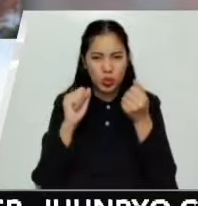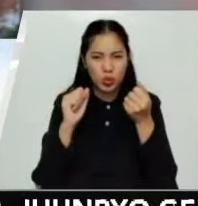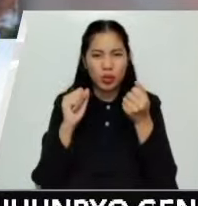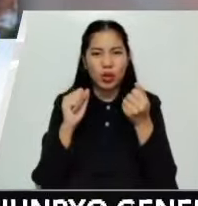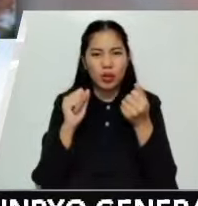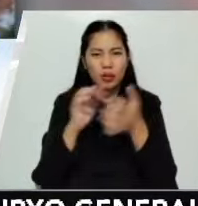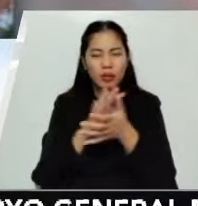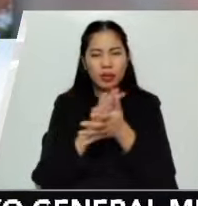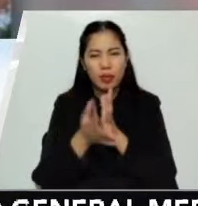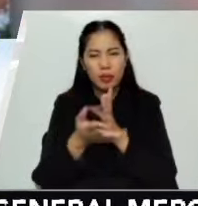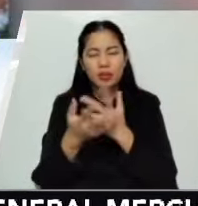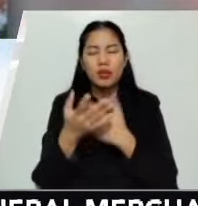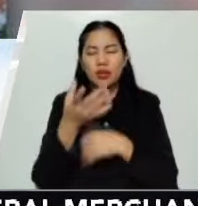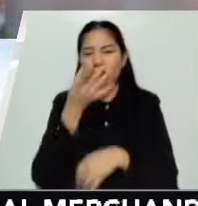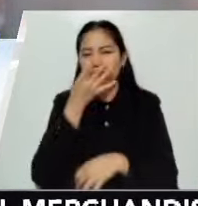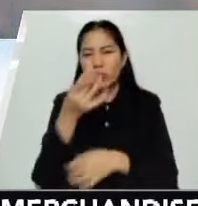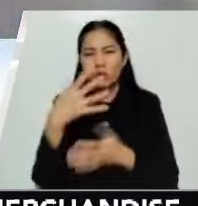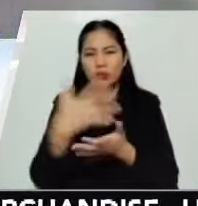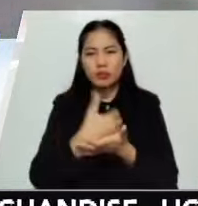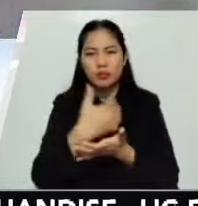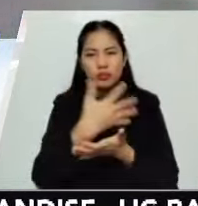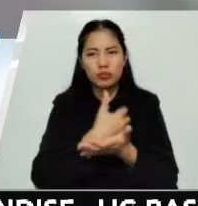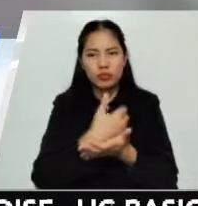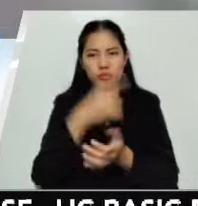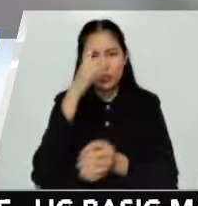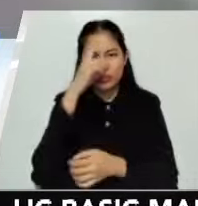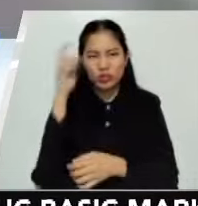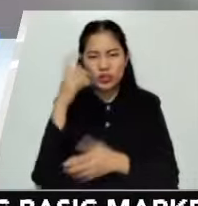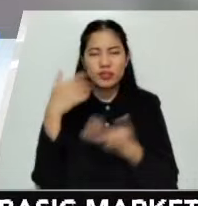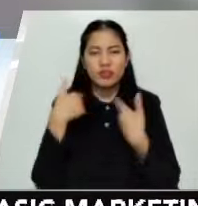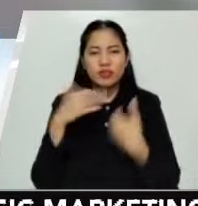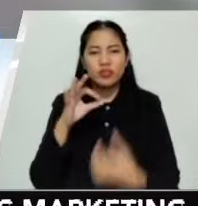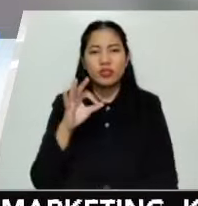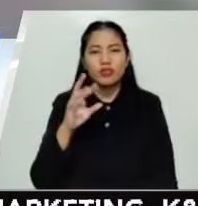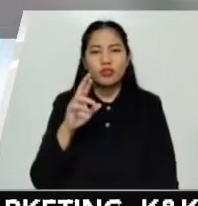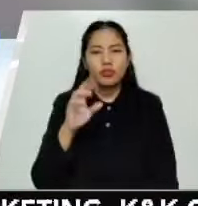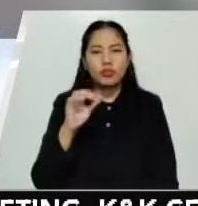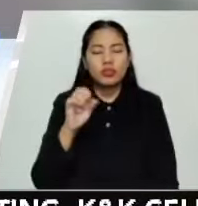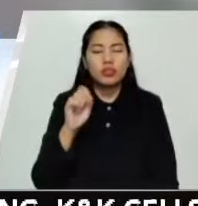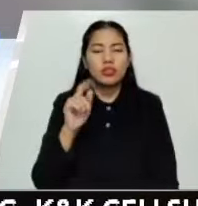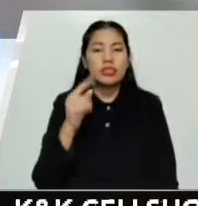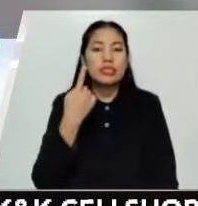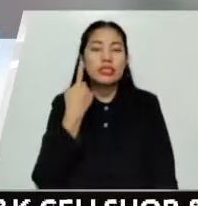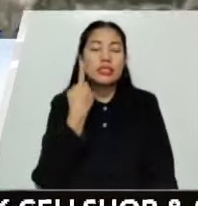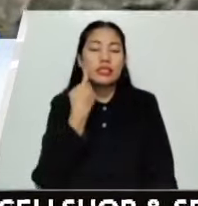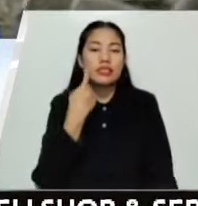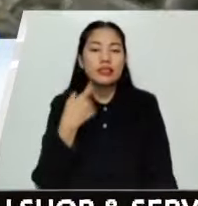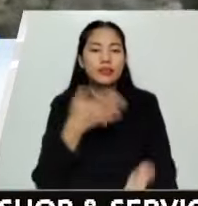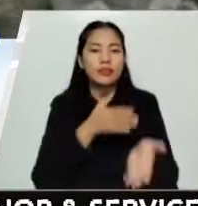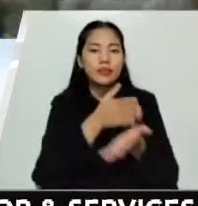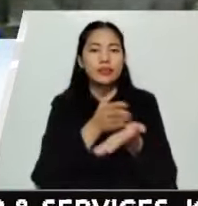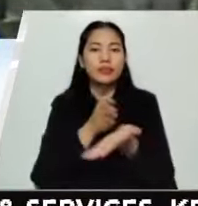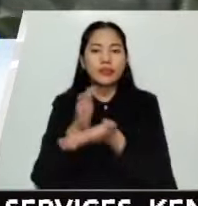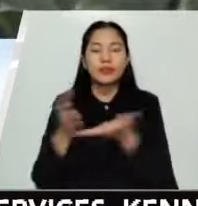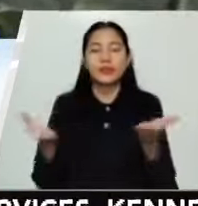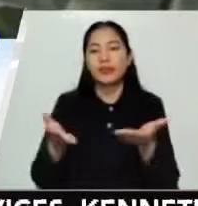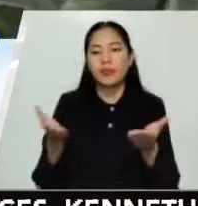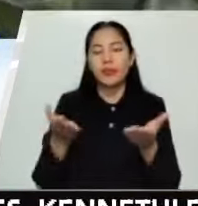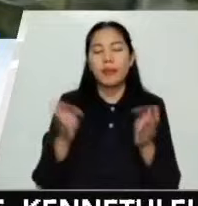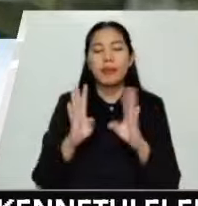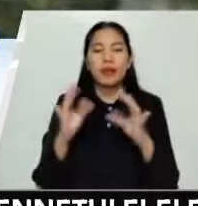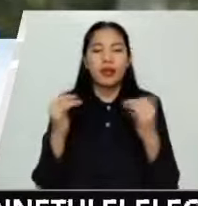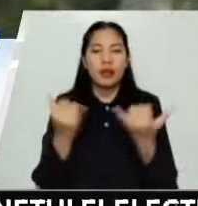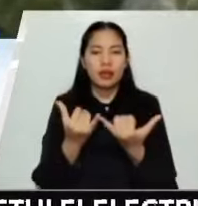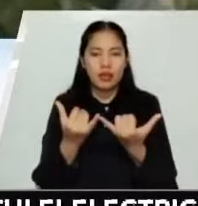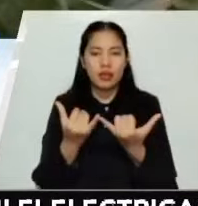ani dahil sa pagtama ng Frost sa pag-ikot natin kanina sa mga taniman dito sa Barangay paway malamig na tubig lang o